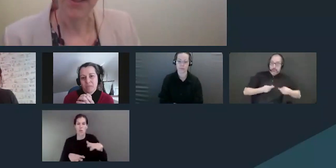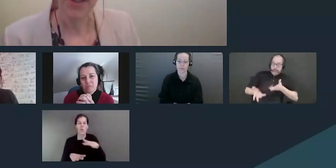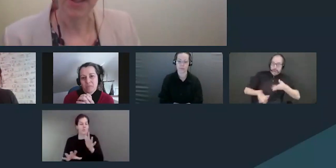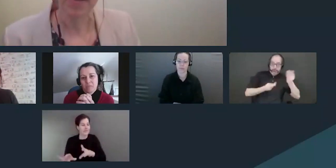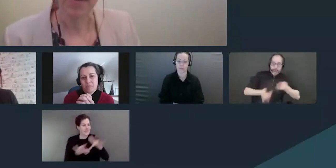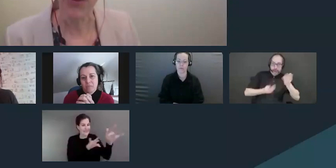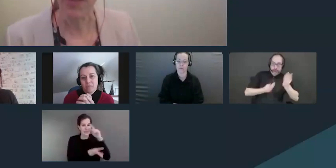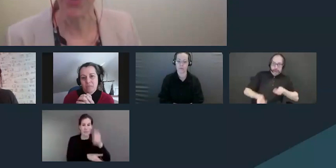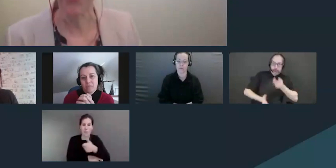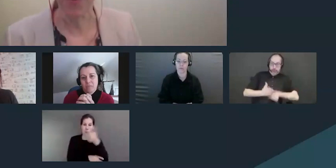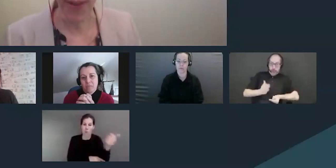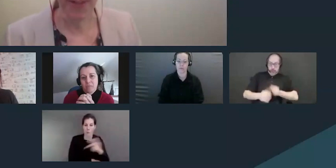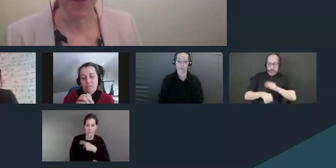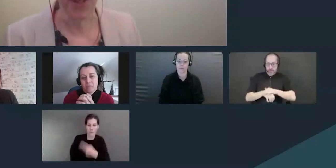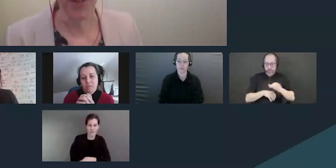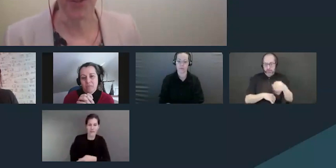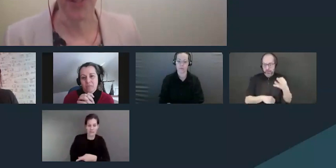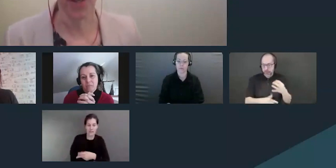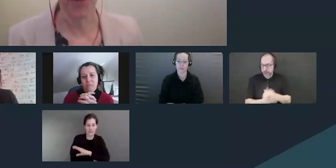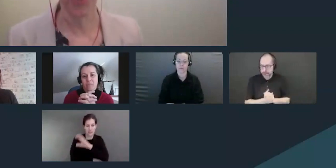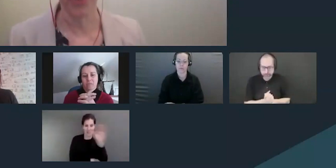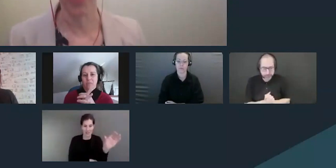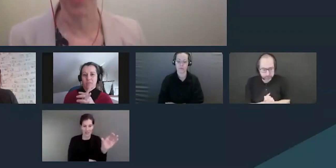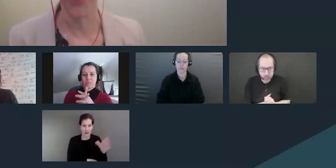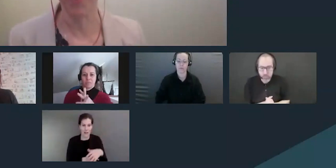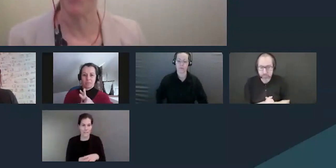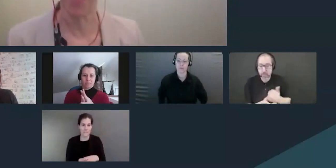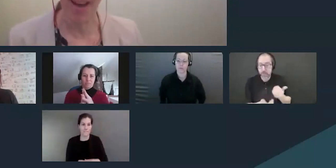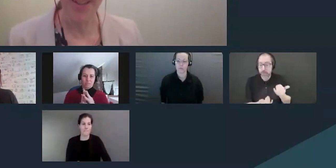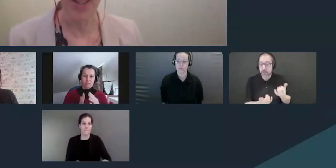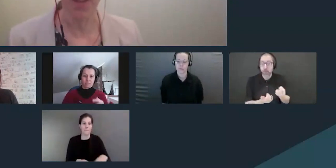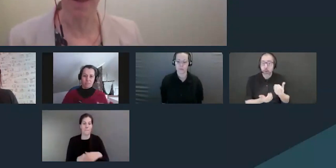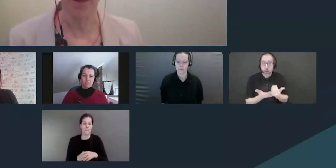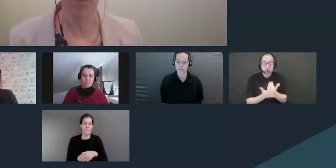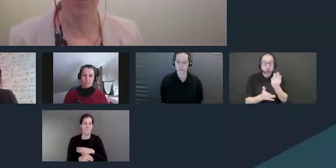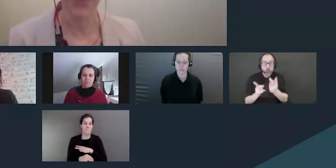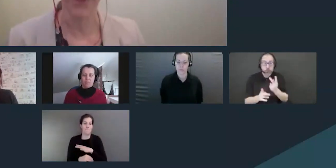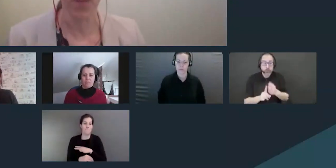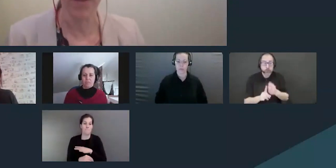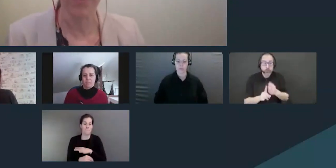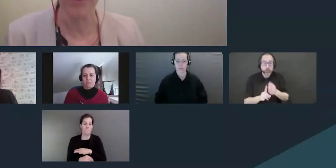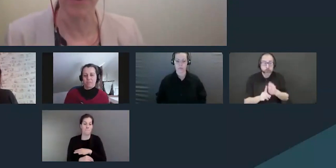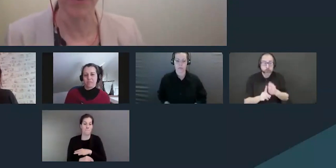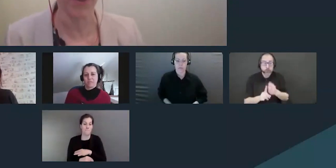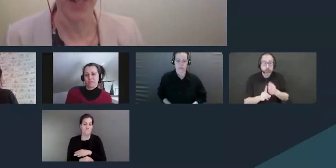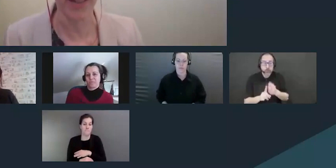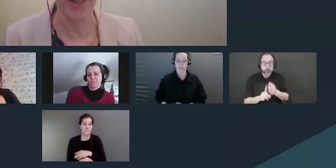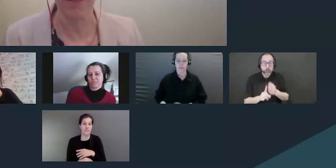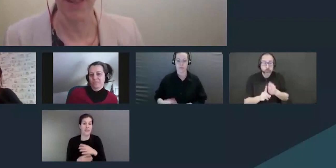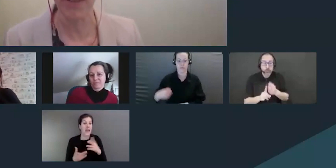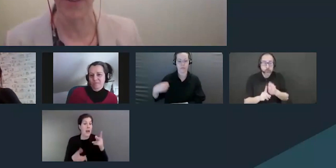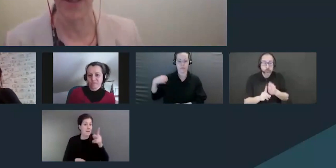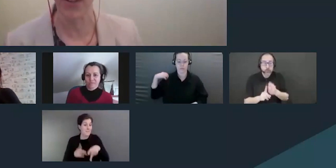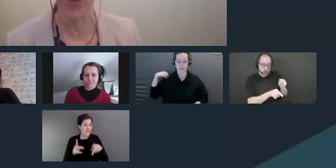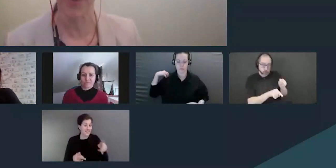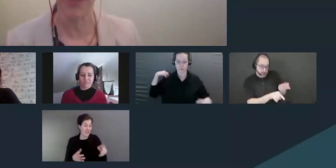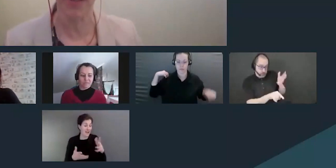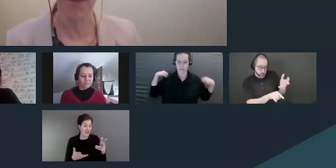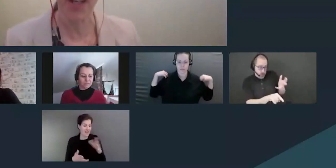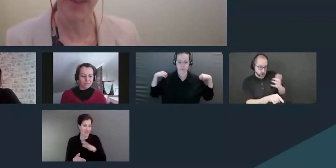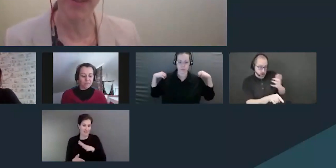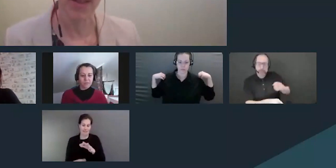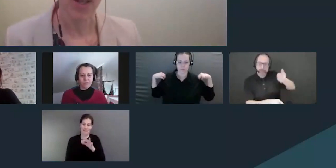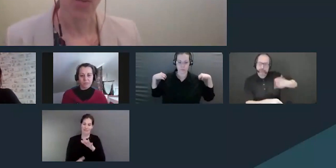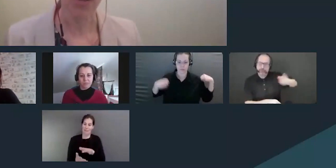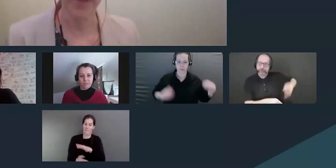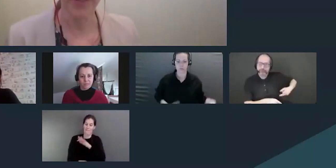nouveaux arrivants de pays francophones viennent au Nouveau-Brunswick parce que il est bilingue, la province est bilingue. Et donc, ils sont en